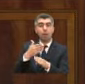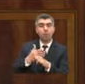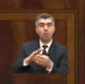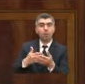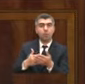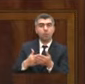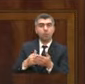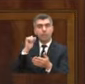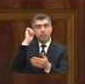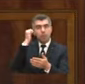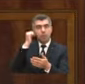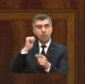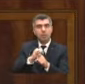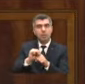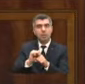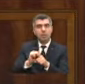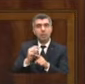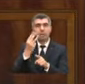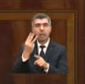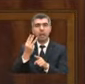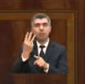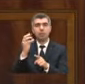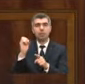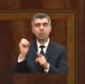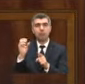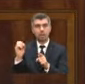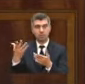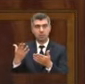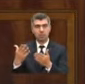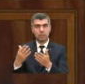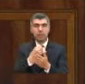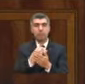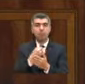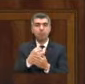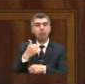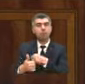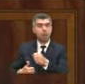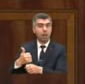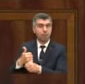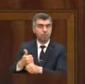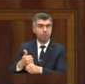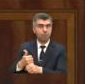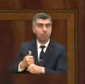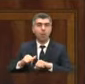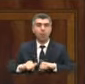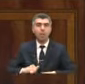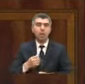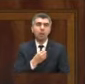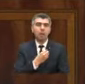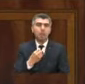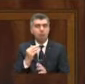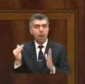يتعلق بتكوين 3300 طبيب سنويا. مما يؤزم الوضع أن ما قامت به وزارة الصحة